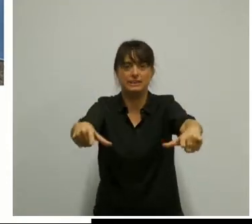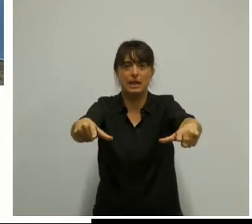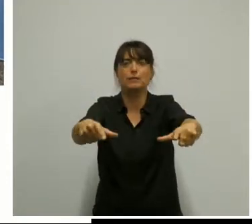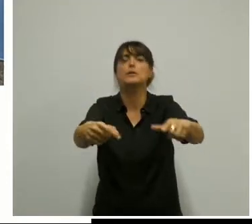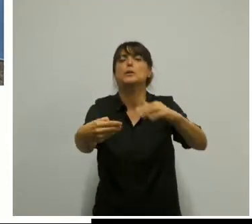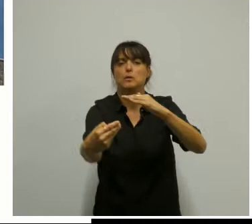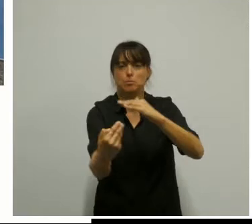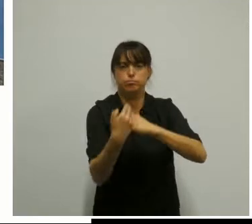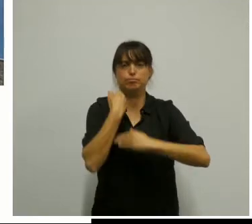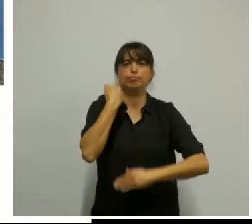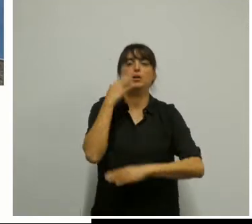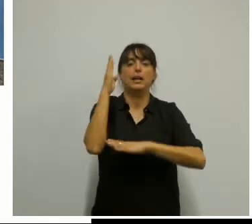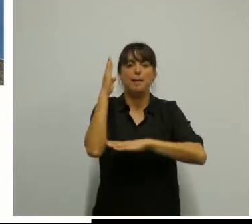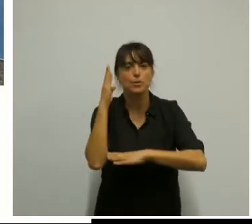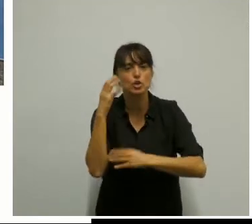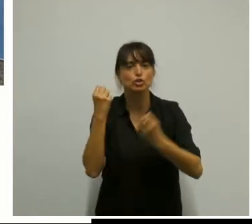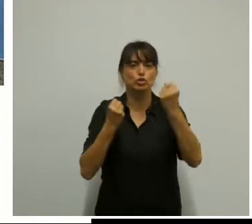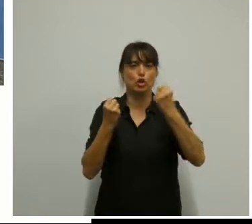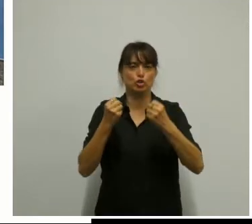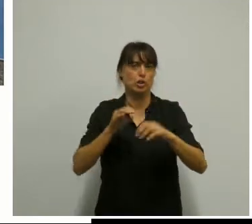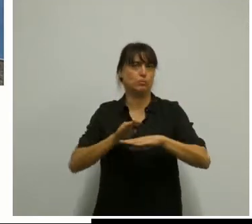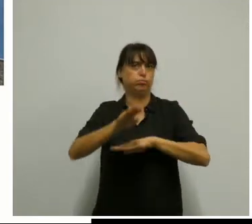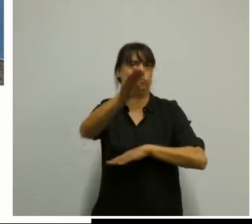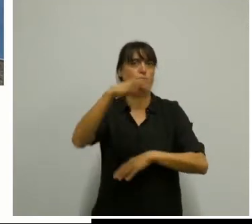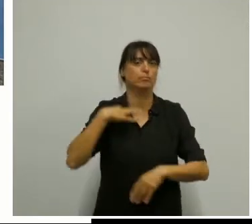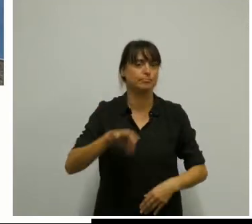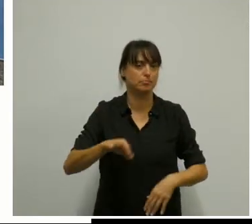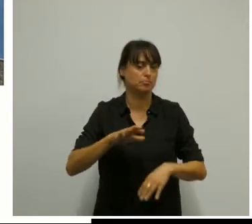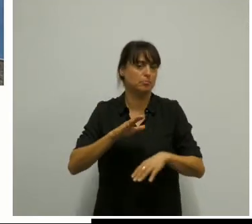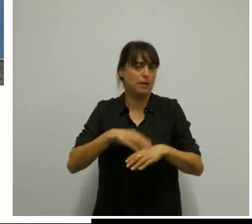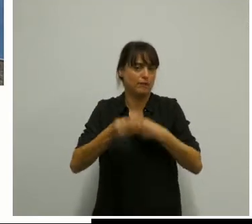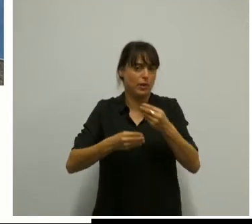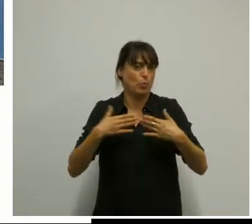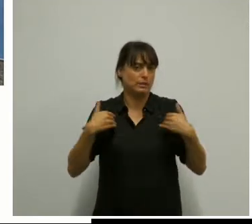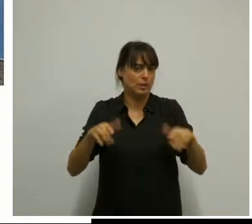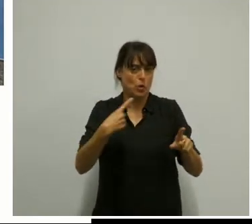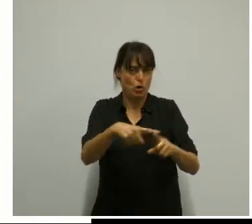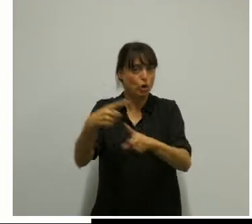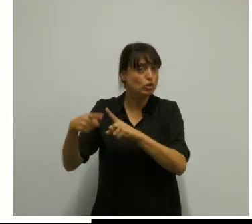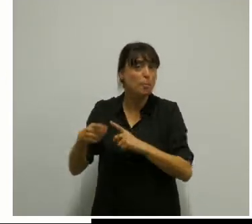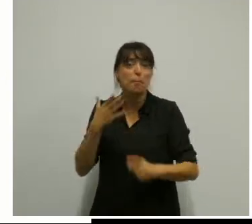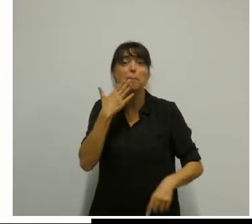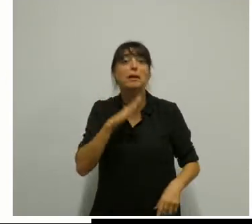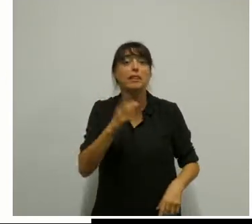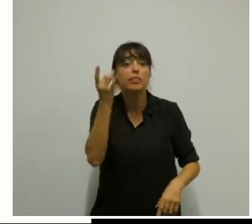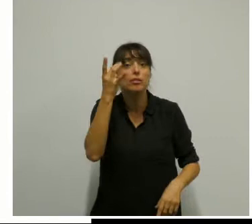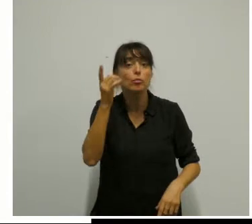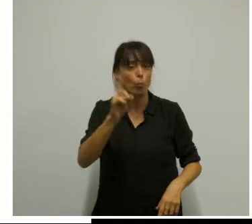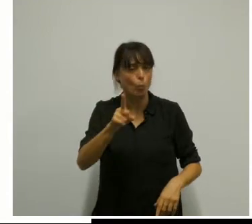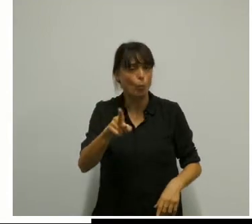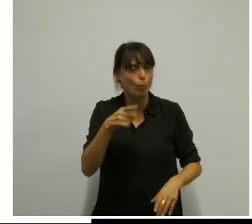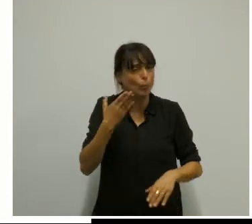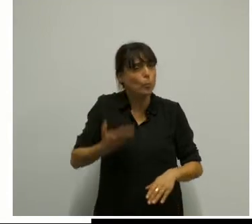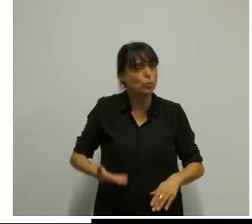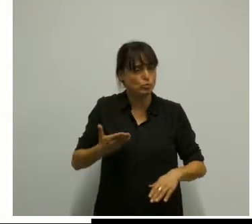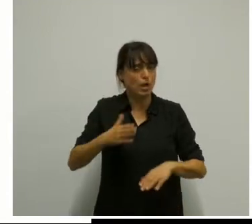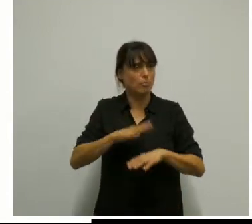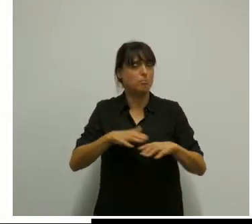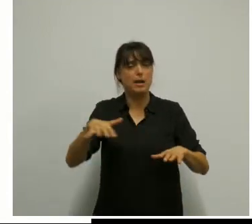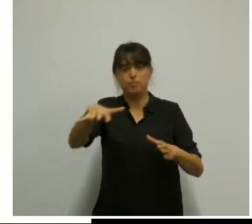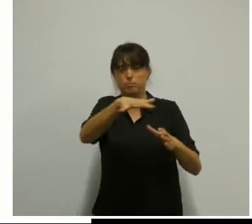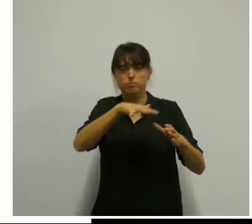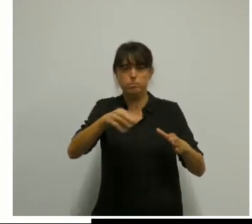els camions, per fer qualsevol cosa. És a dir, que hi ha coses que no semblen importants, però que són bàsiques perquè funcioni un centre. Bueno, aquí teniu l'àgora